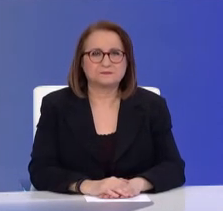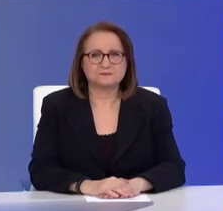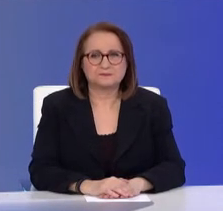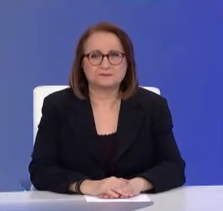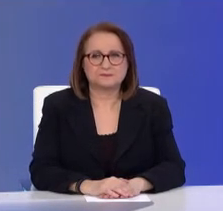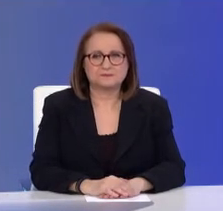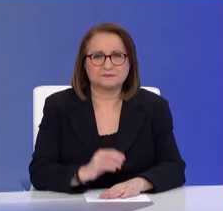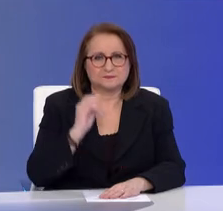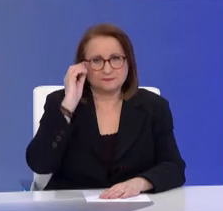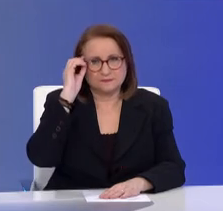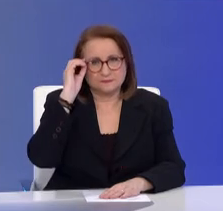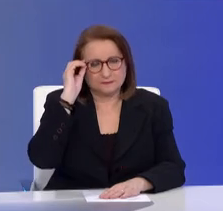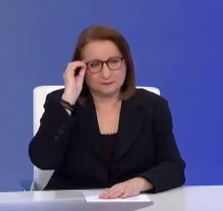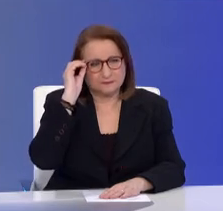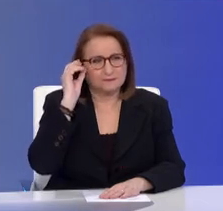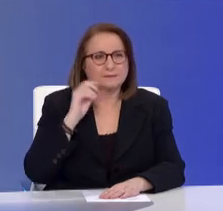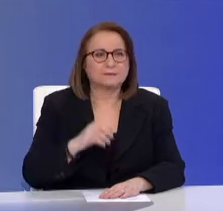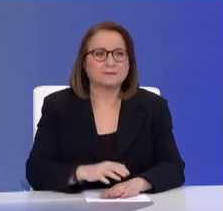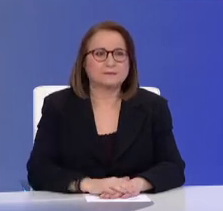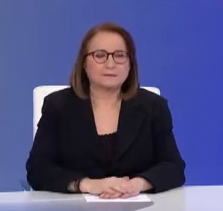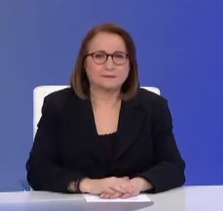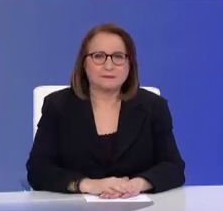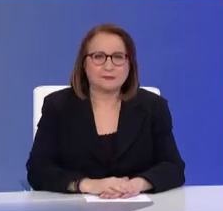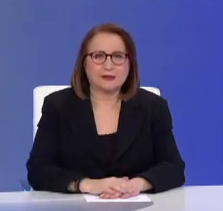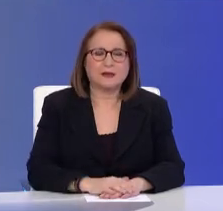μέσω της φιλίας της οικογένειας